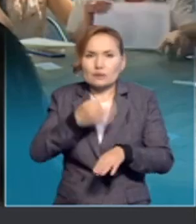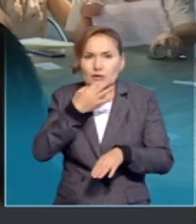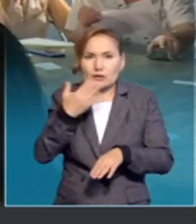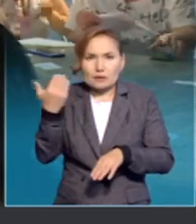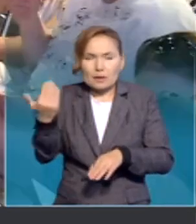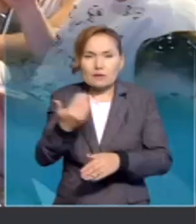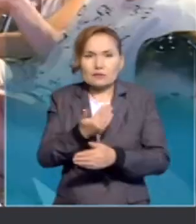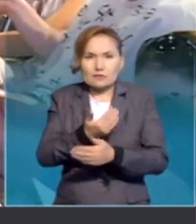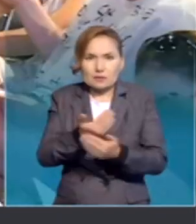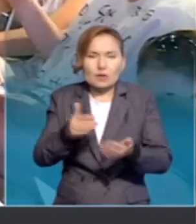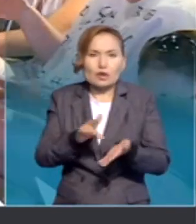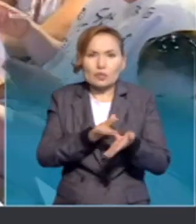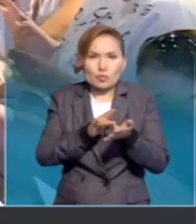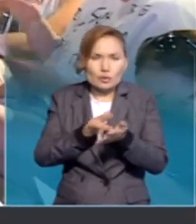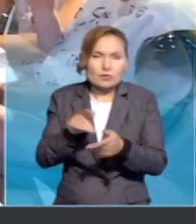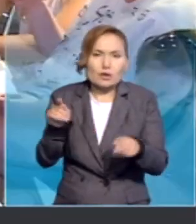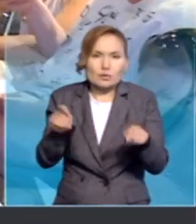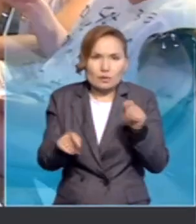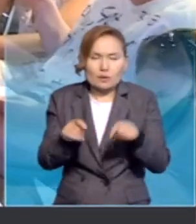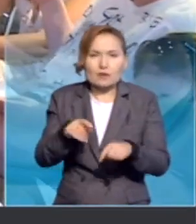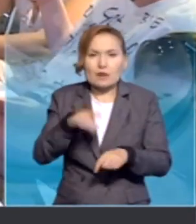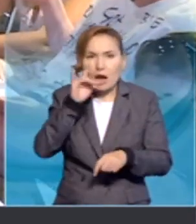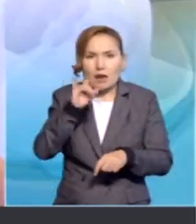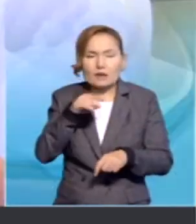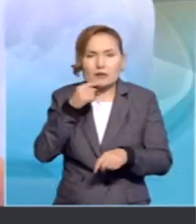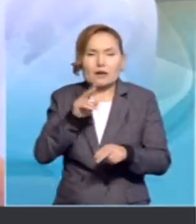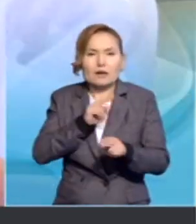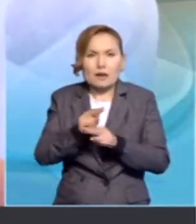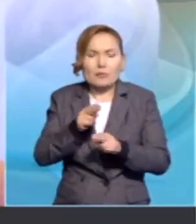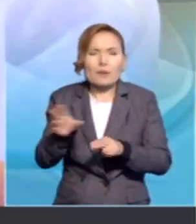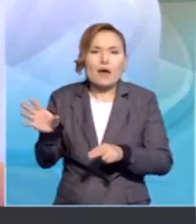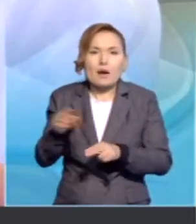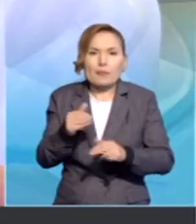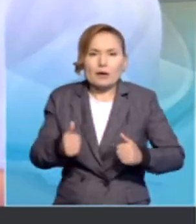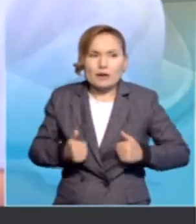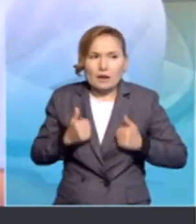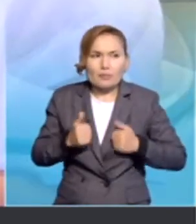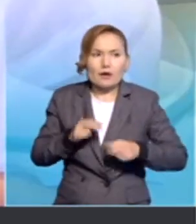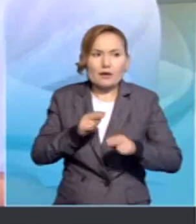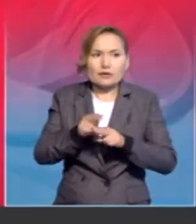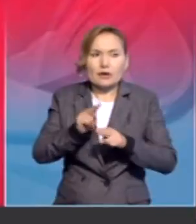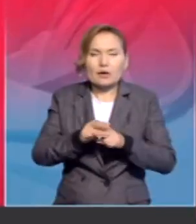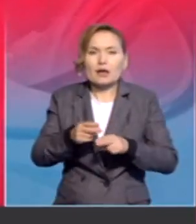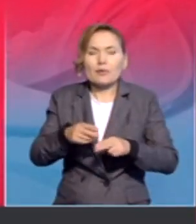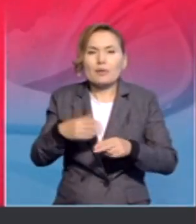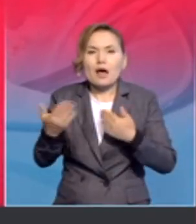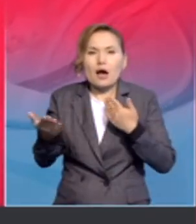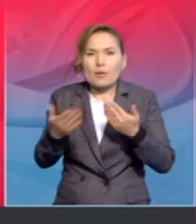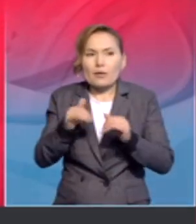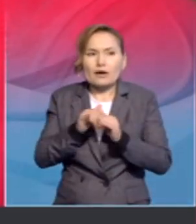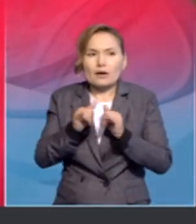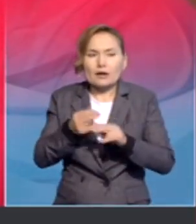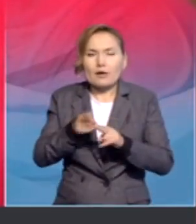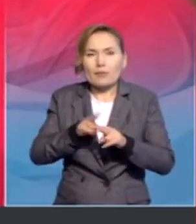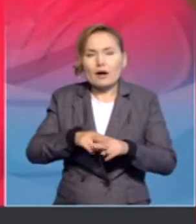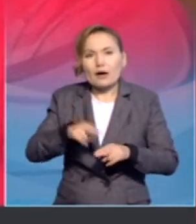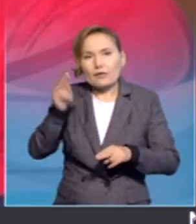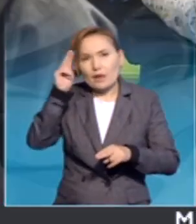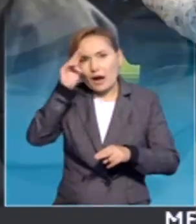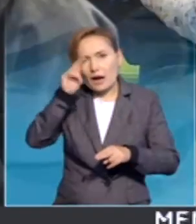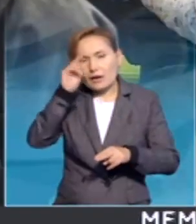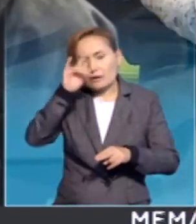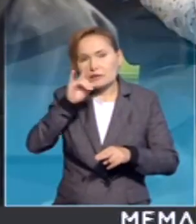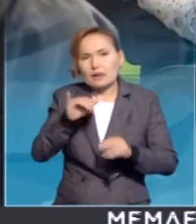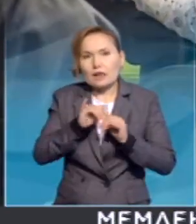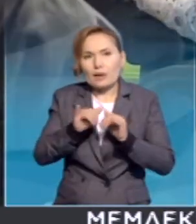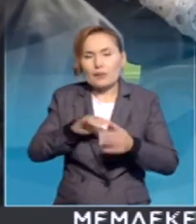деп ойлайды. Алексей қазақ тілін жетік меңгере қойған жоқ десе де барынша талпынып жүр. Клуб мүшелерімен араласу арқылы білімін жетілдіреді.